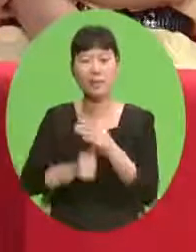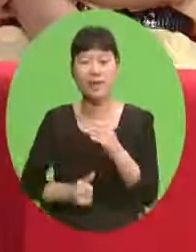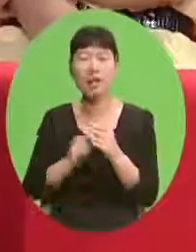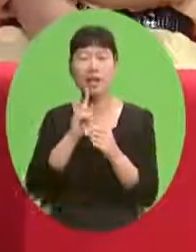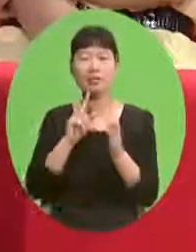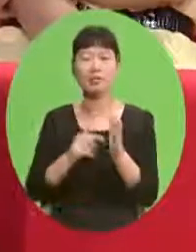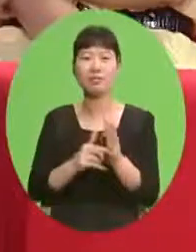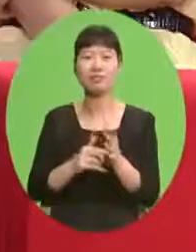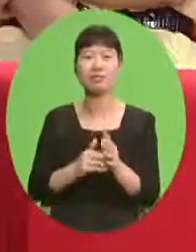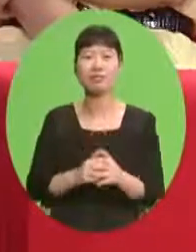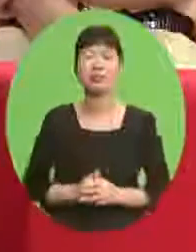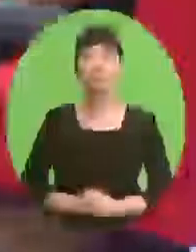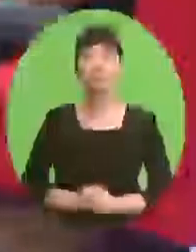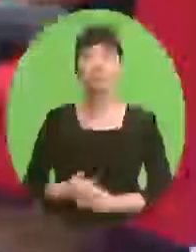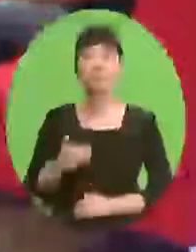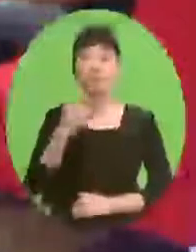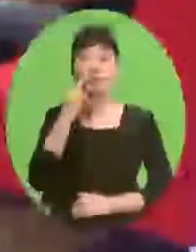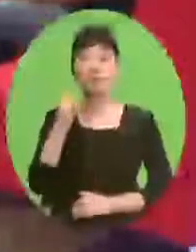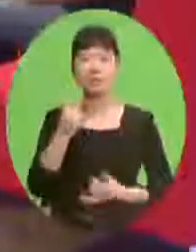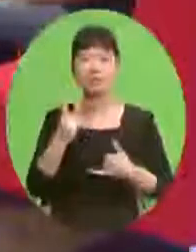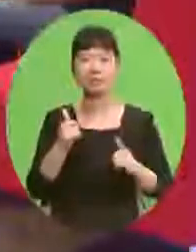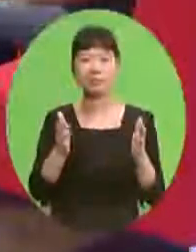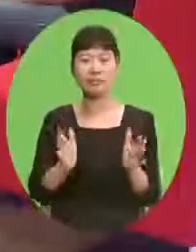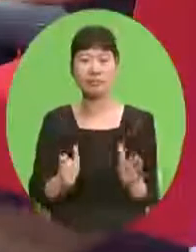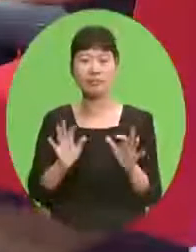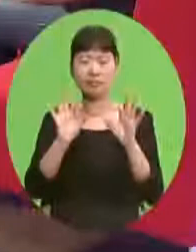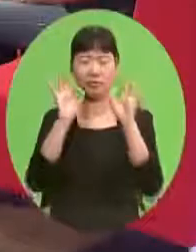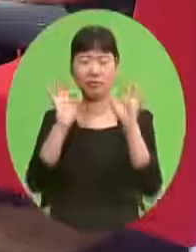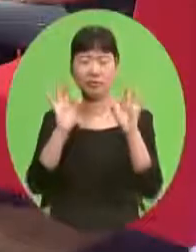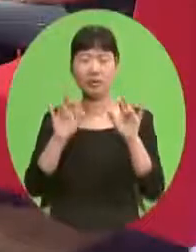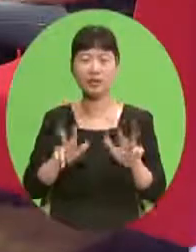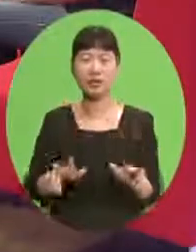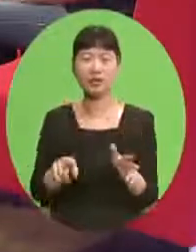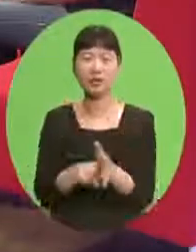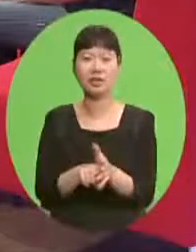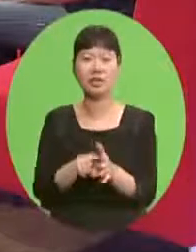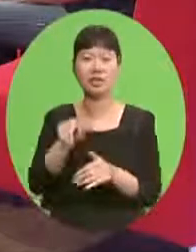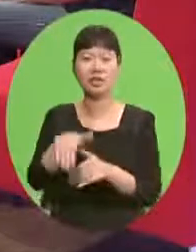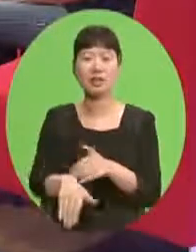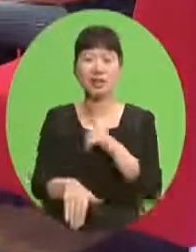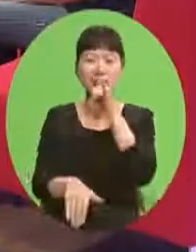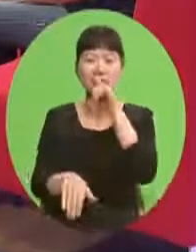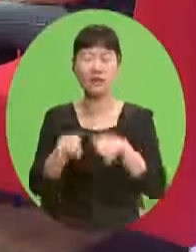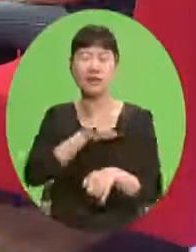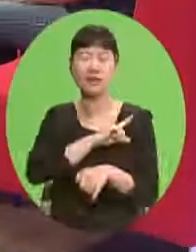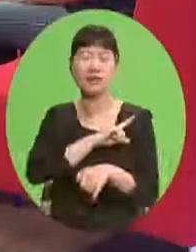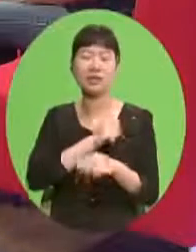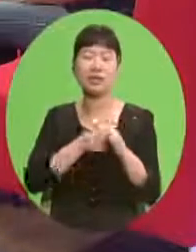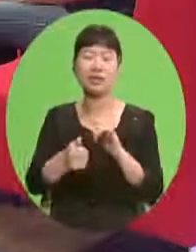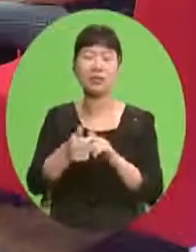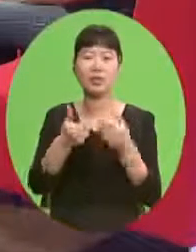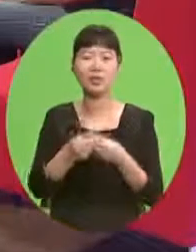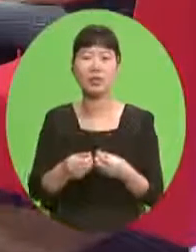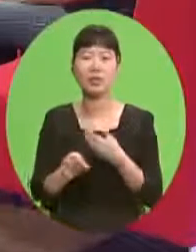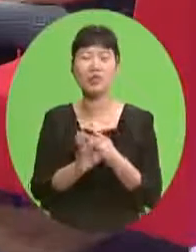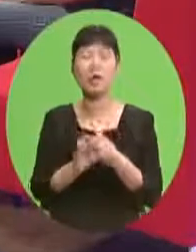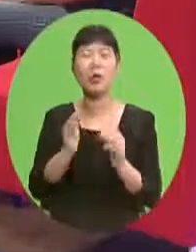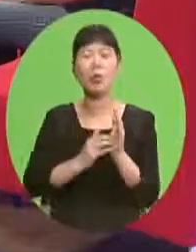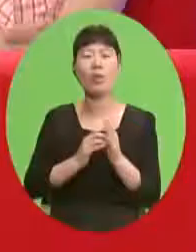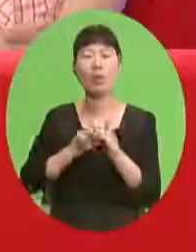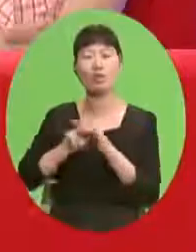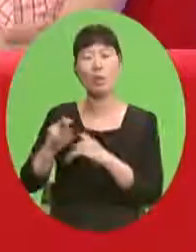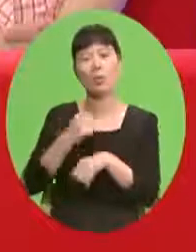얘기죠. 그런데 부모와 자녀 간 관계에 있어서 신뢰감을 떨어뜨리는 가장 대표적인 예가 몰래 가버리는